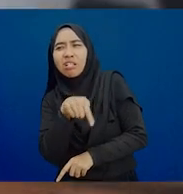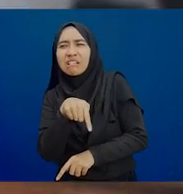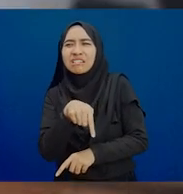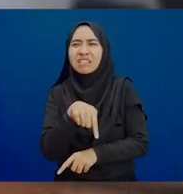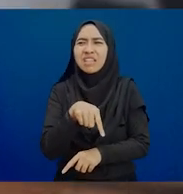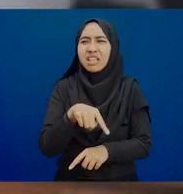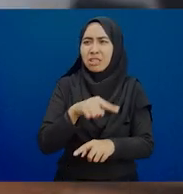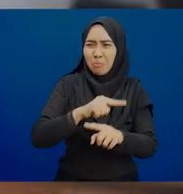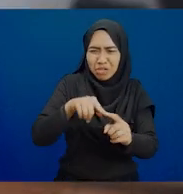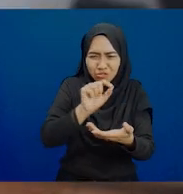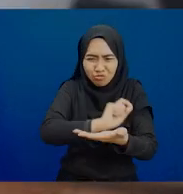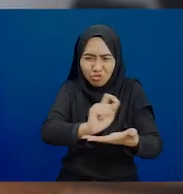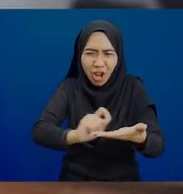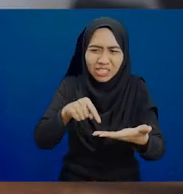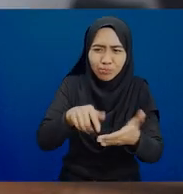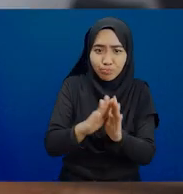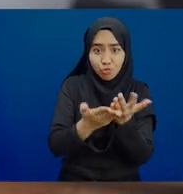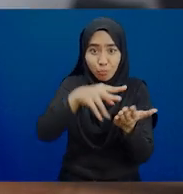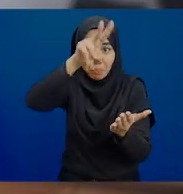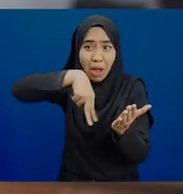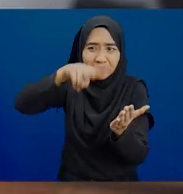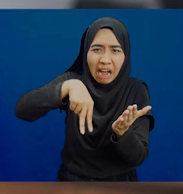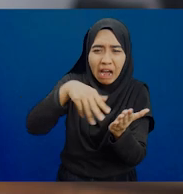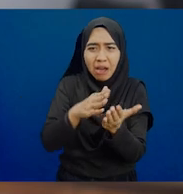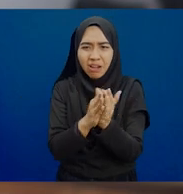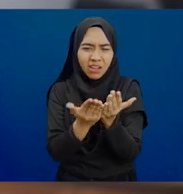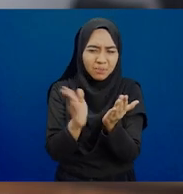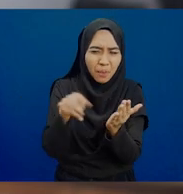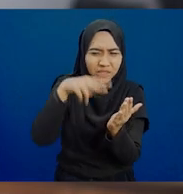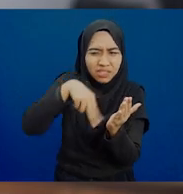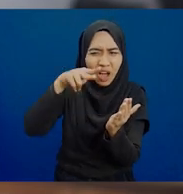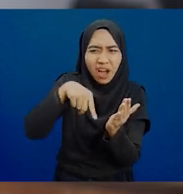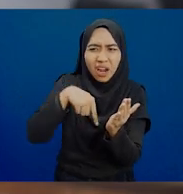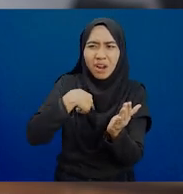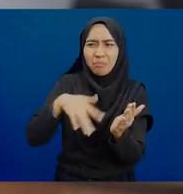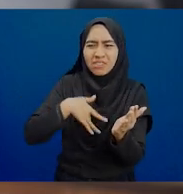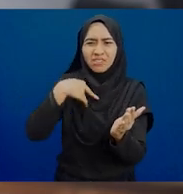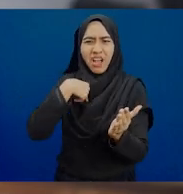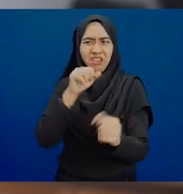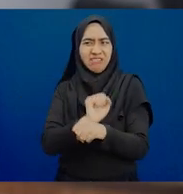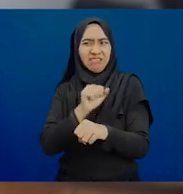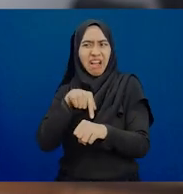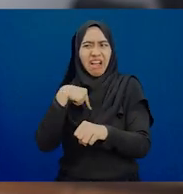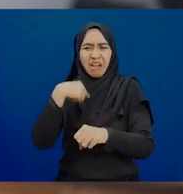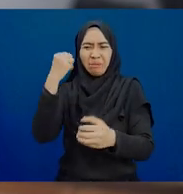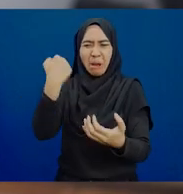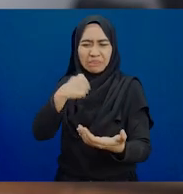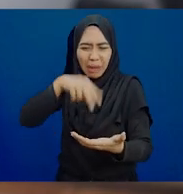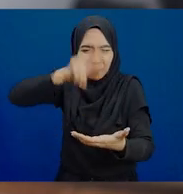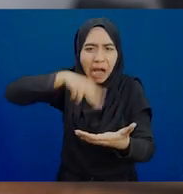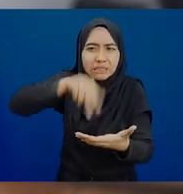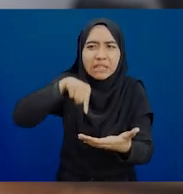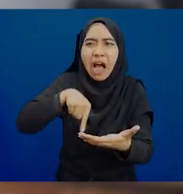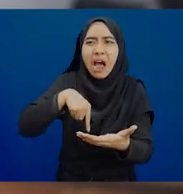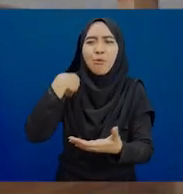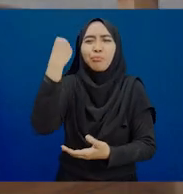teman-teman kan sibuk kerjaan sendiri ya. Mereka asik itu mengerjakan sambil buka kamus. Nah, sedangkan saya